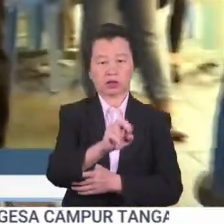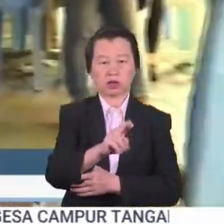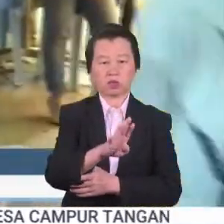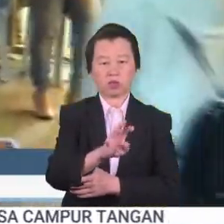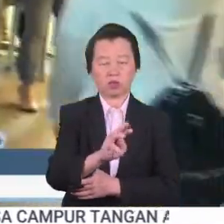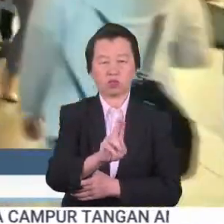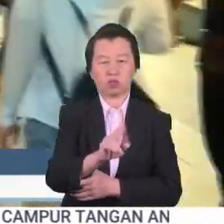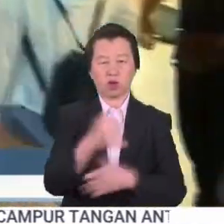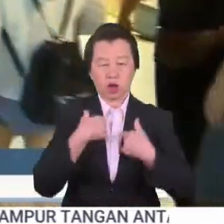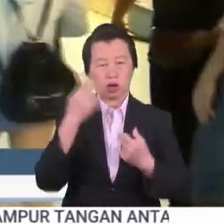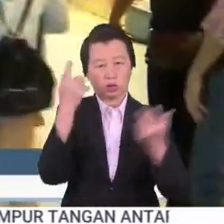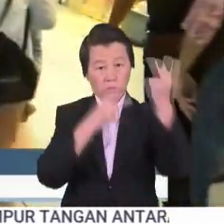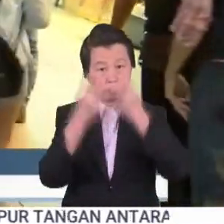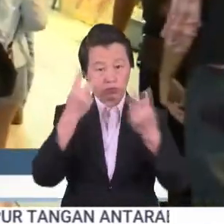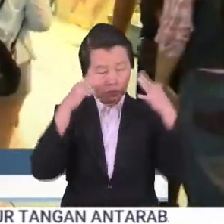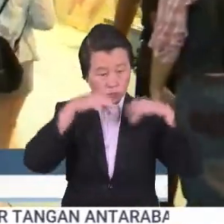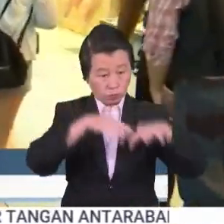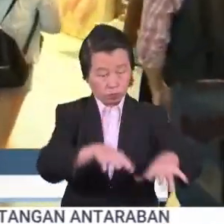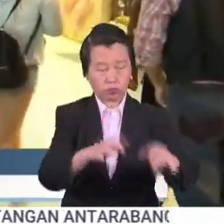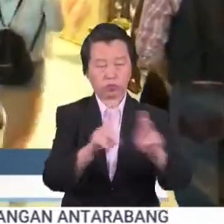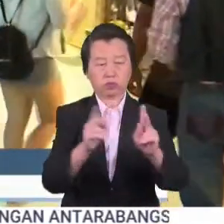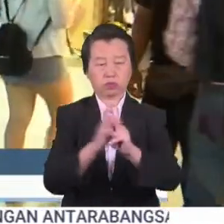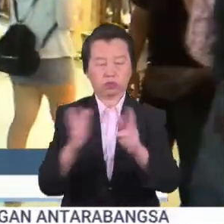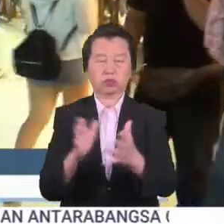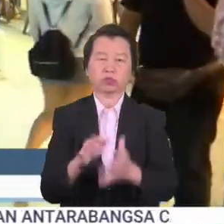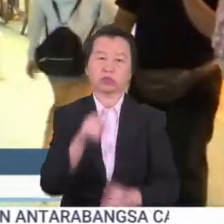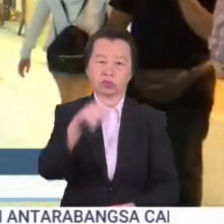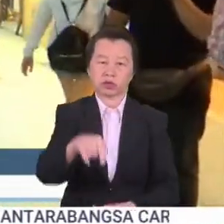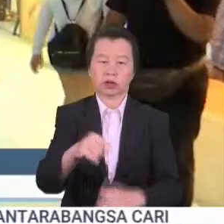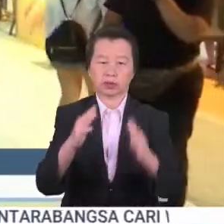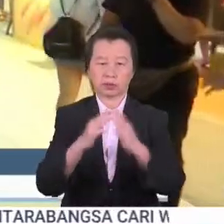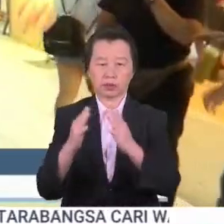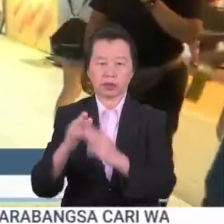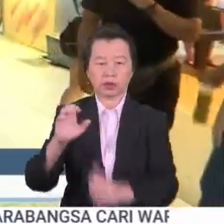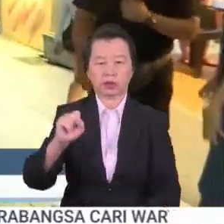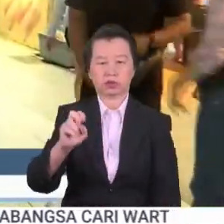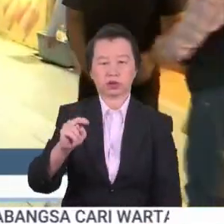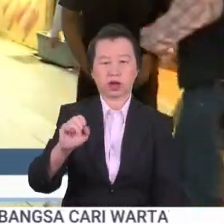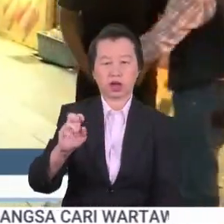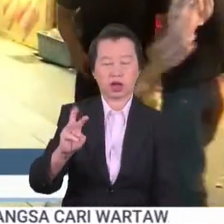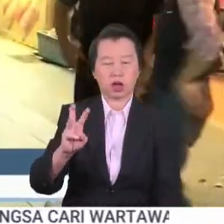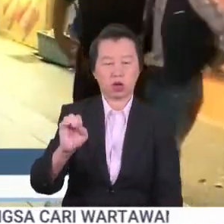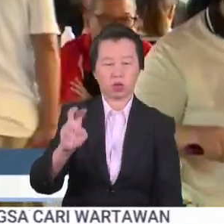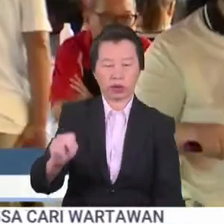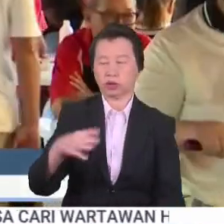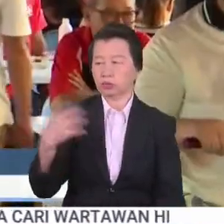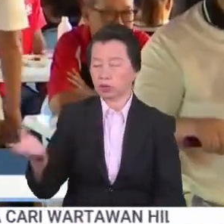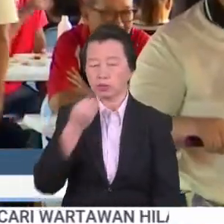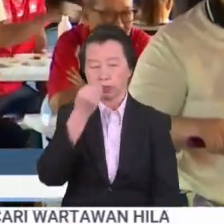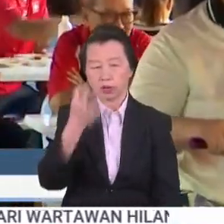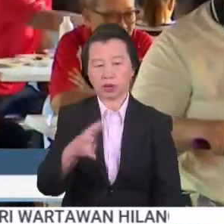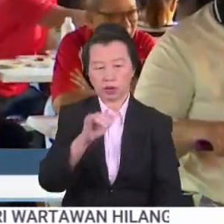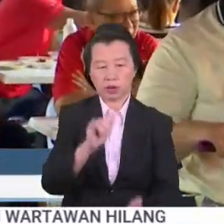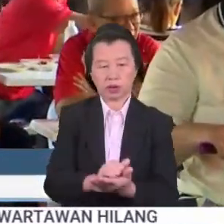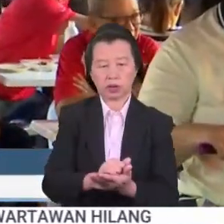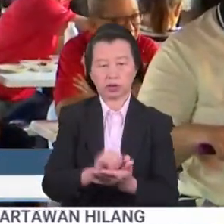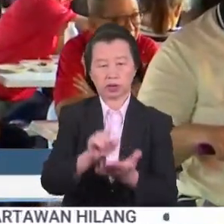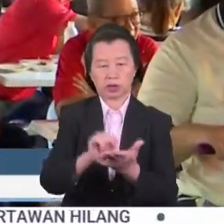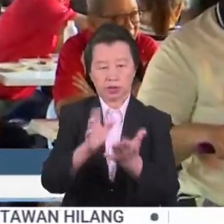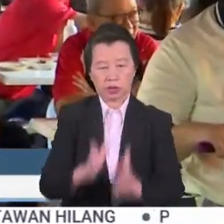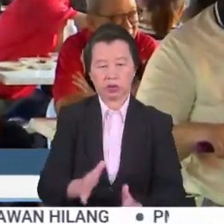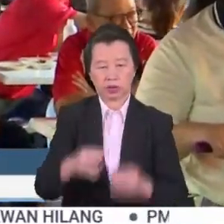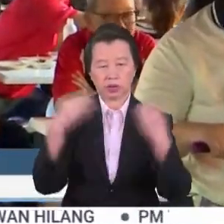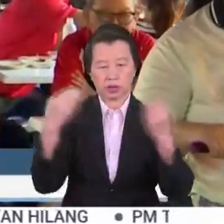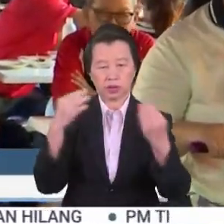mempunyai kawasan tumpuan pelancong khususnya di Pekan seniawan beliau menyatakan demikian kepada pemberita RTM pada seniawan country Muzik